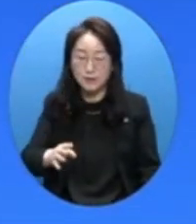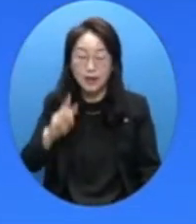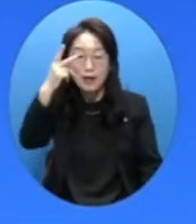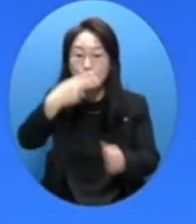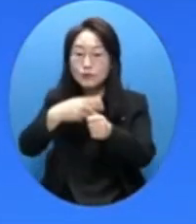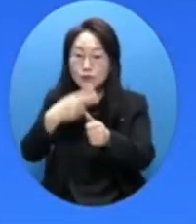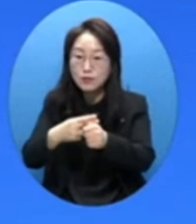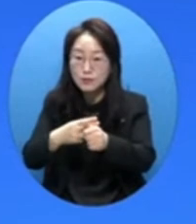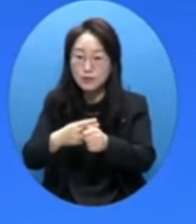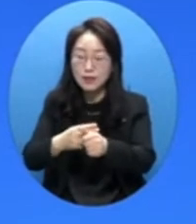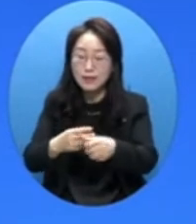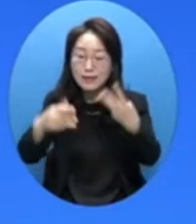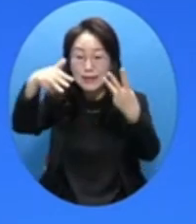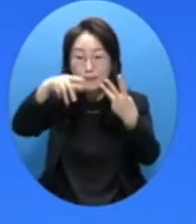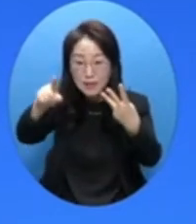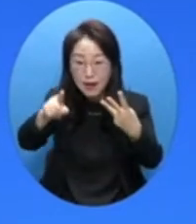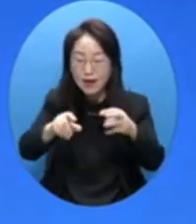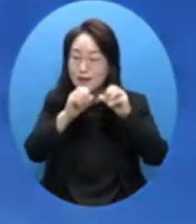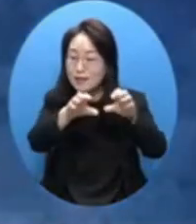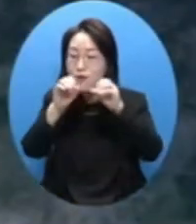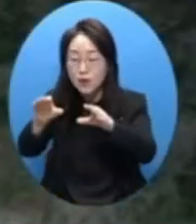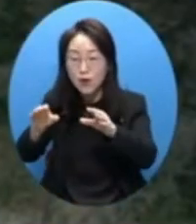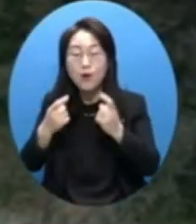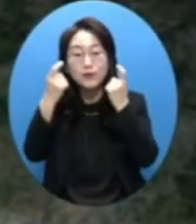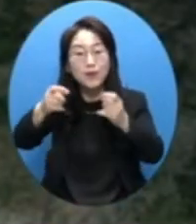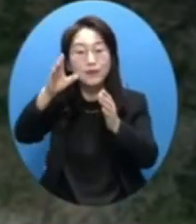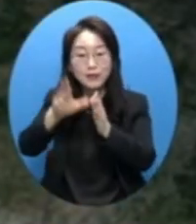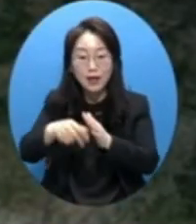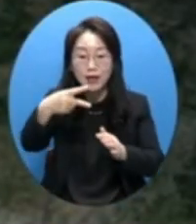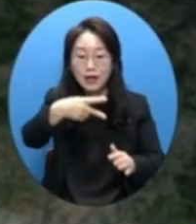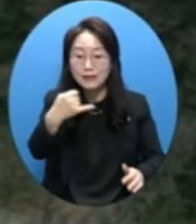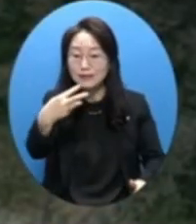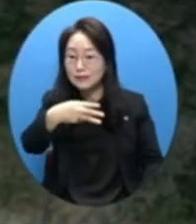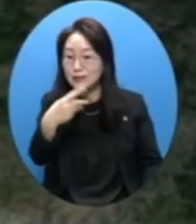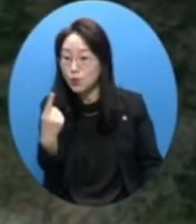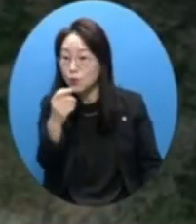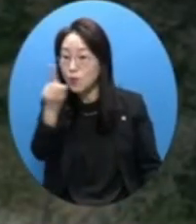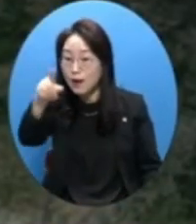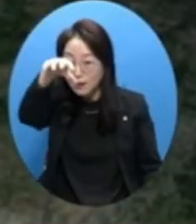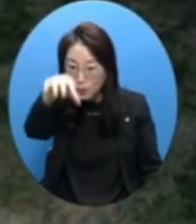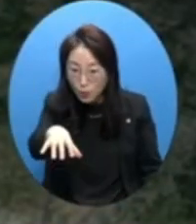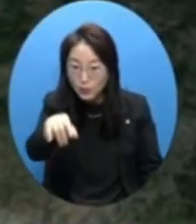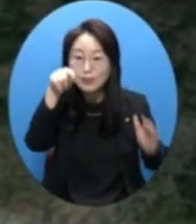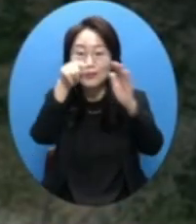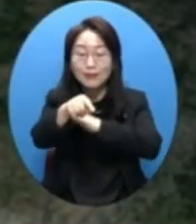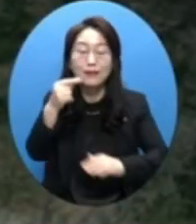바울이 3자 선교 여인께 들어와라 하는 곳에 갔었는데 그